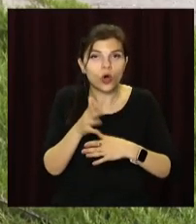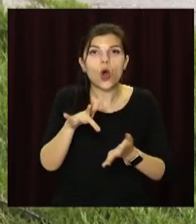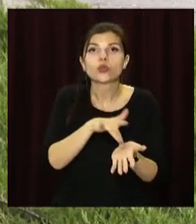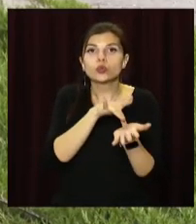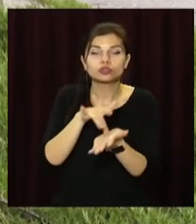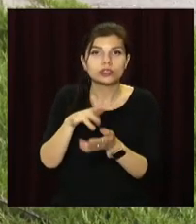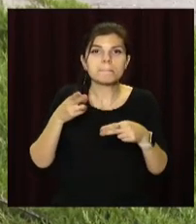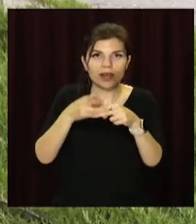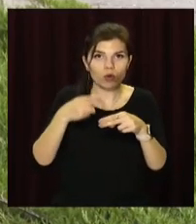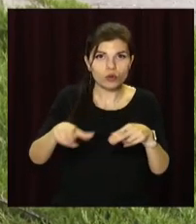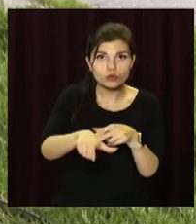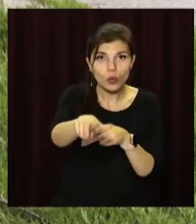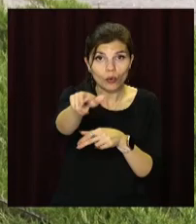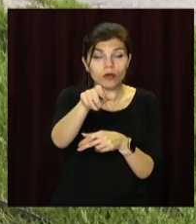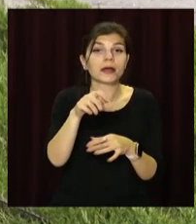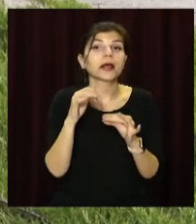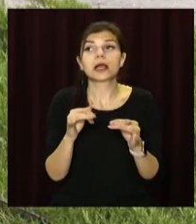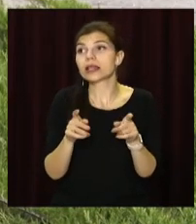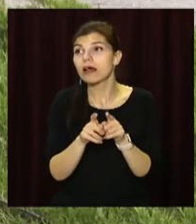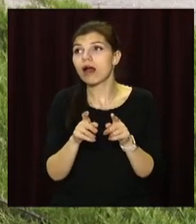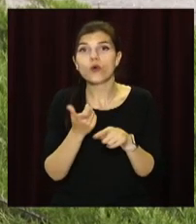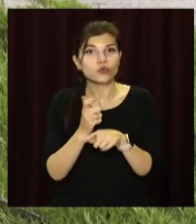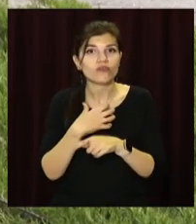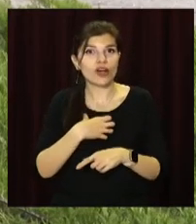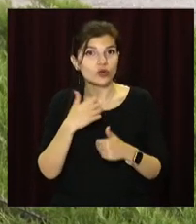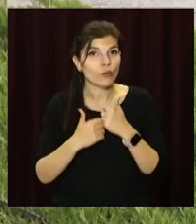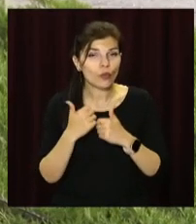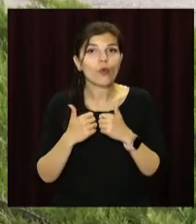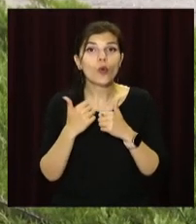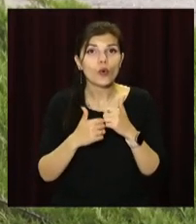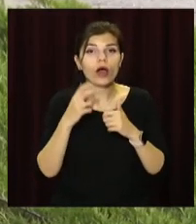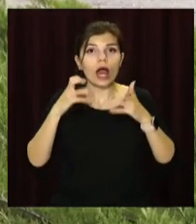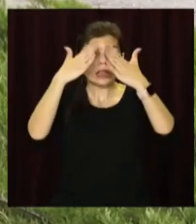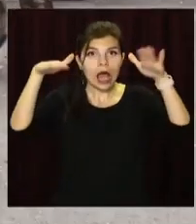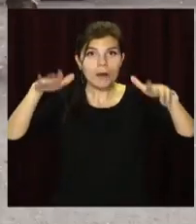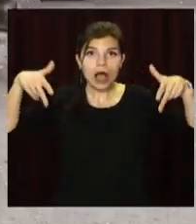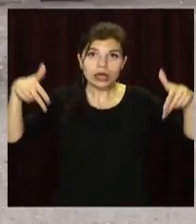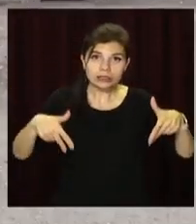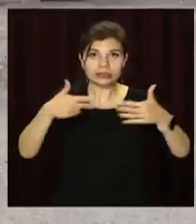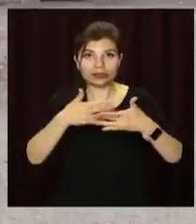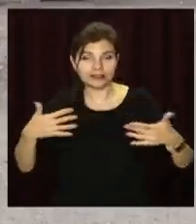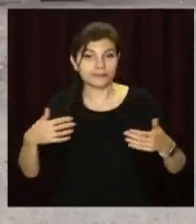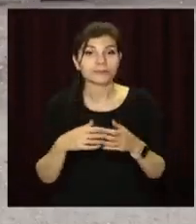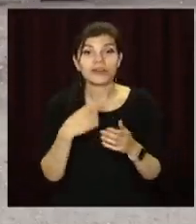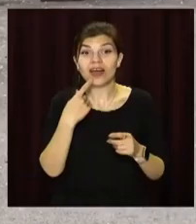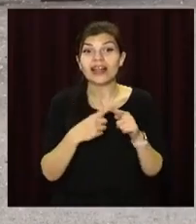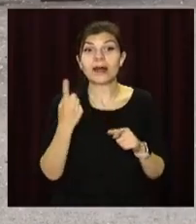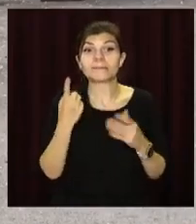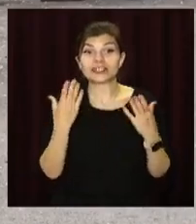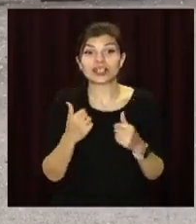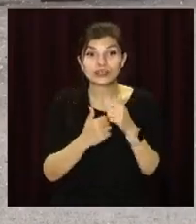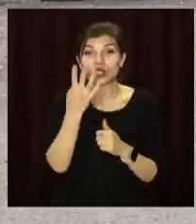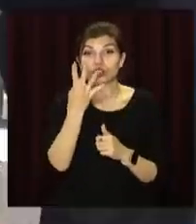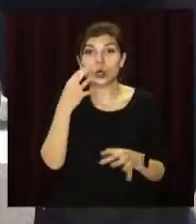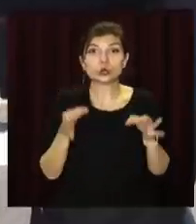смуга перешкод і такий дуже важливий конкурс – конкурс таборування. А поки що у перший день змагань